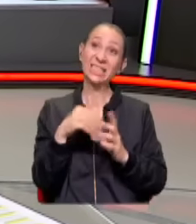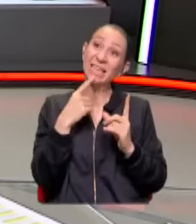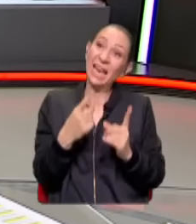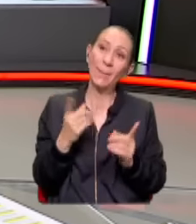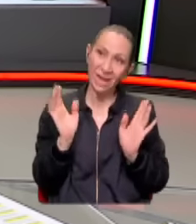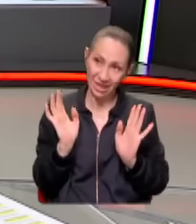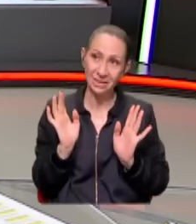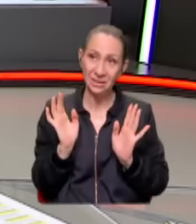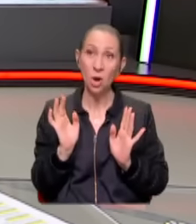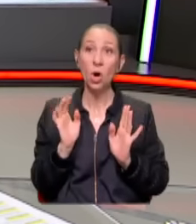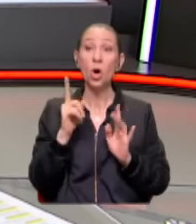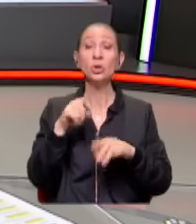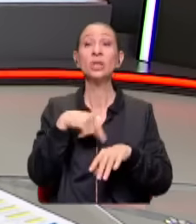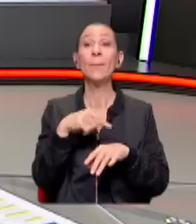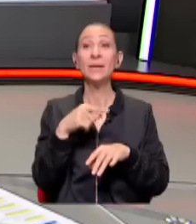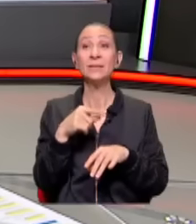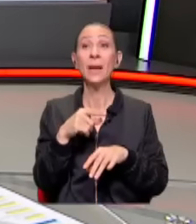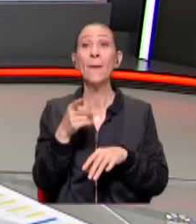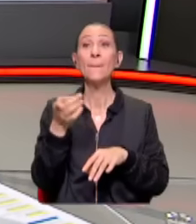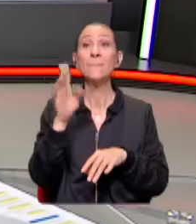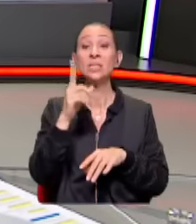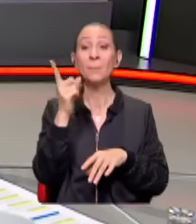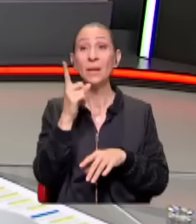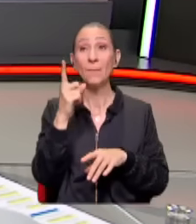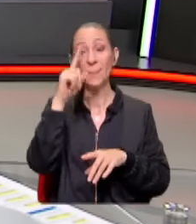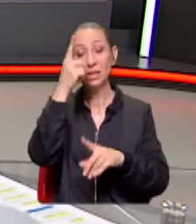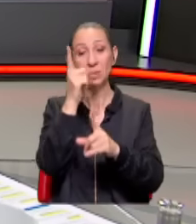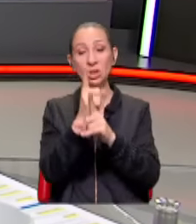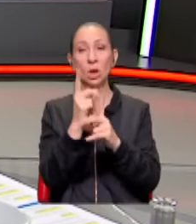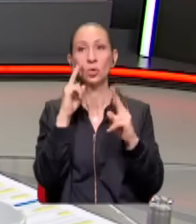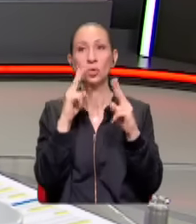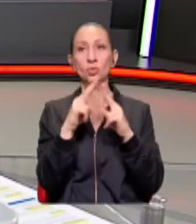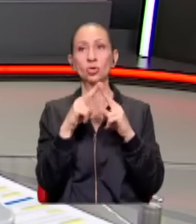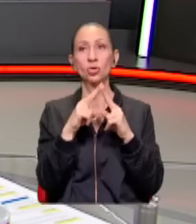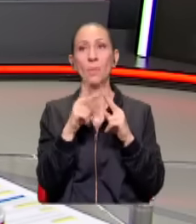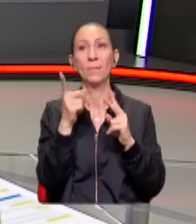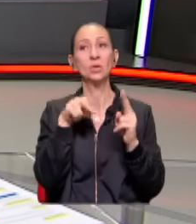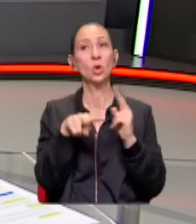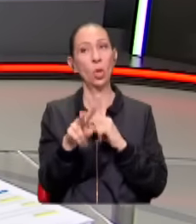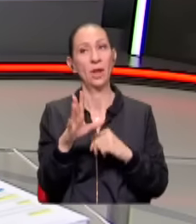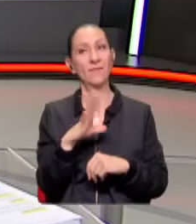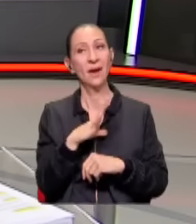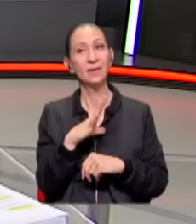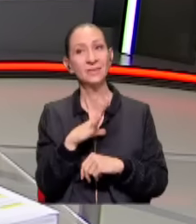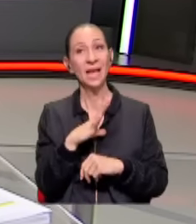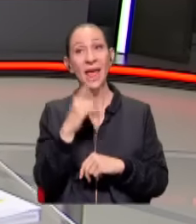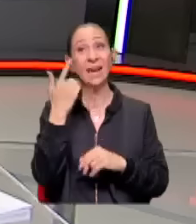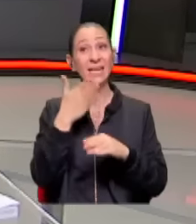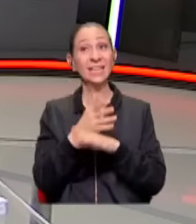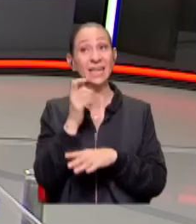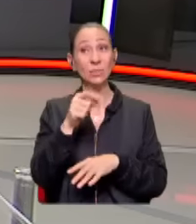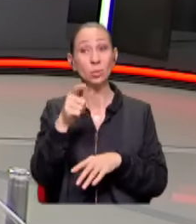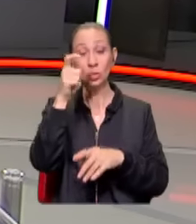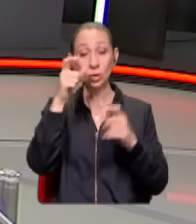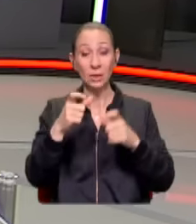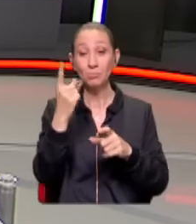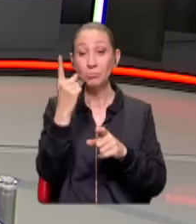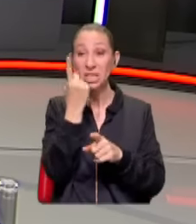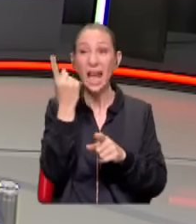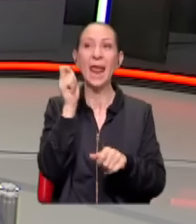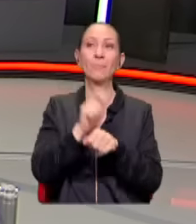denebilir. O zaman başka türlü baş başa görüşülür. Ama başka yolları vardır. Eğer gerçekten bu memleket için bir